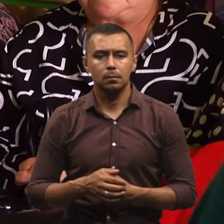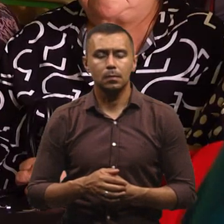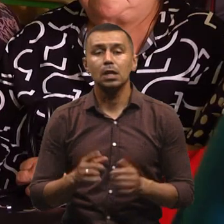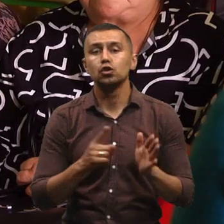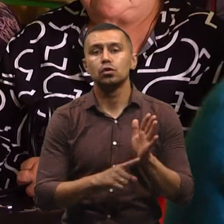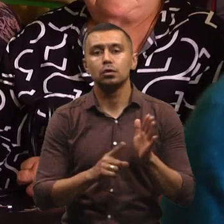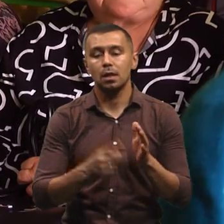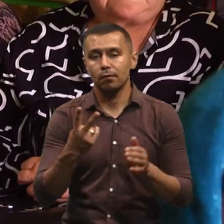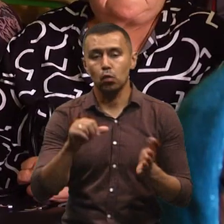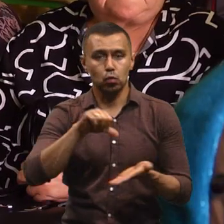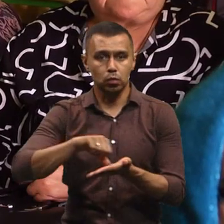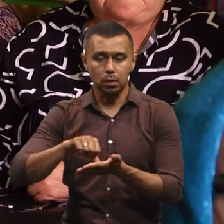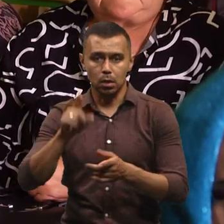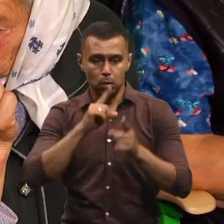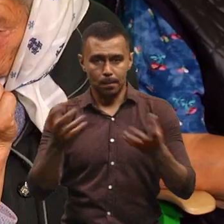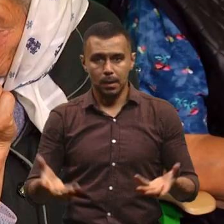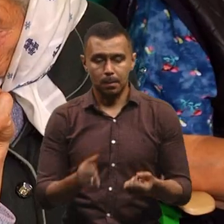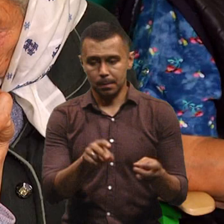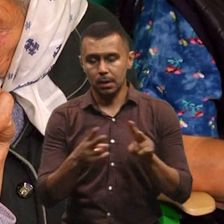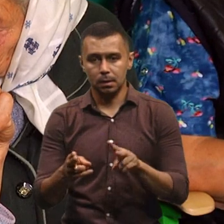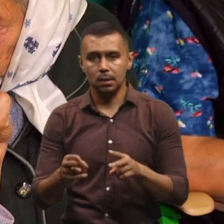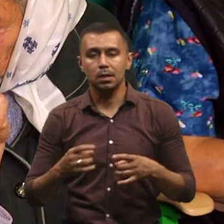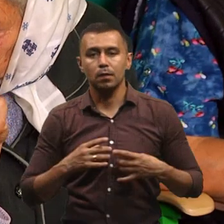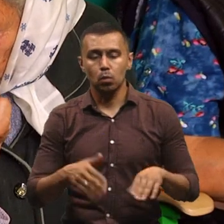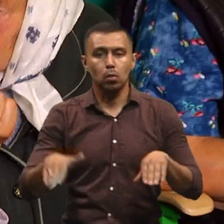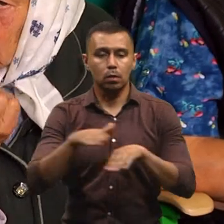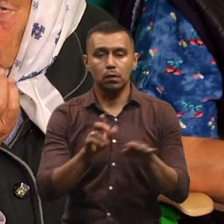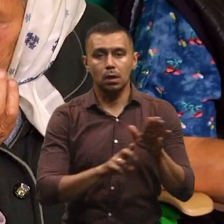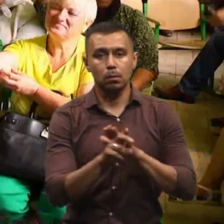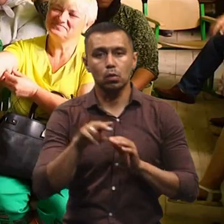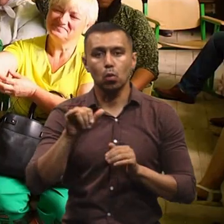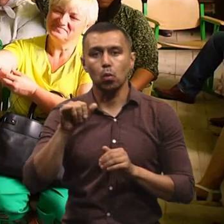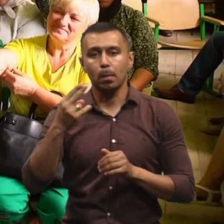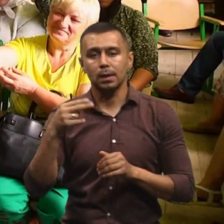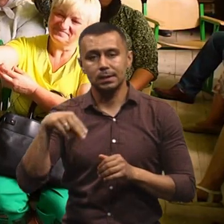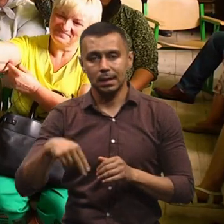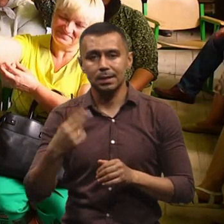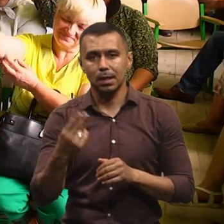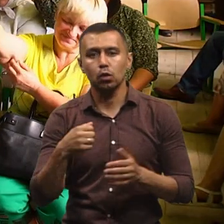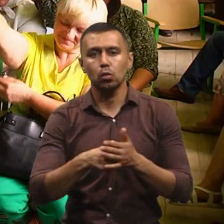або 62 учасника зборів підтримали перехід свято-покровського храму з УПЦ до пцу